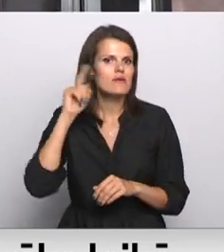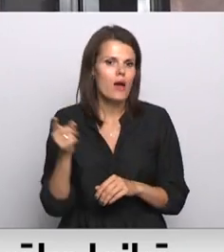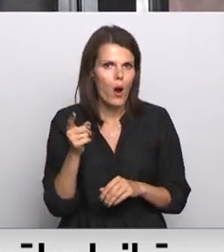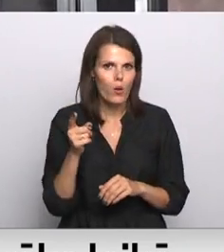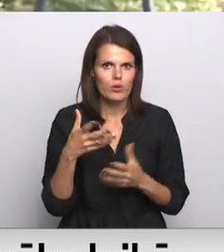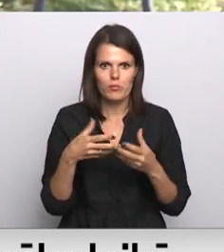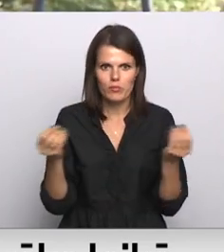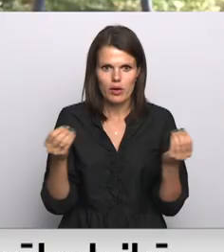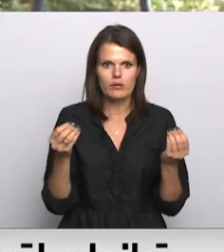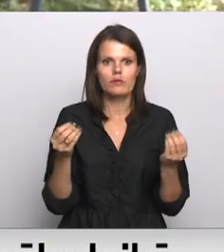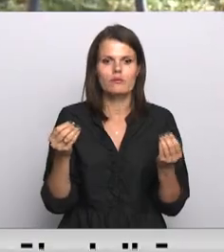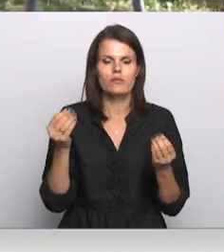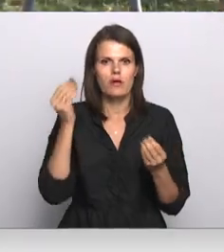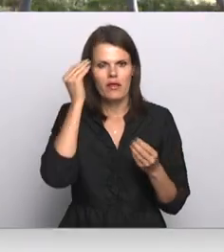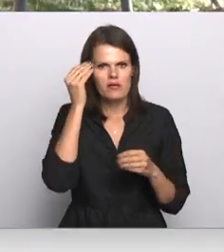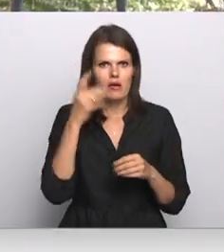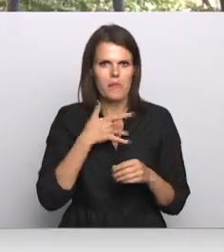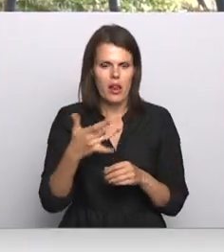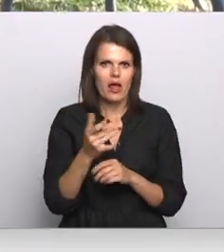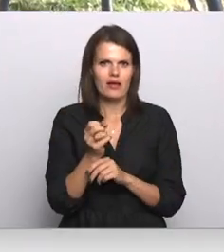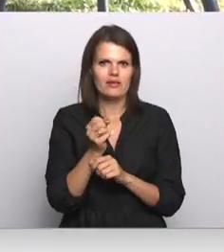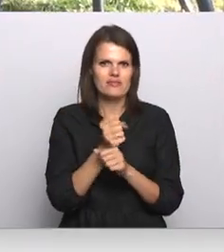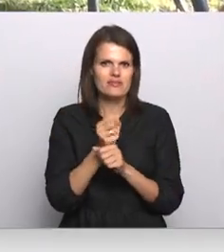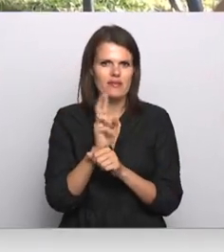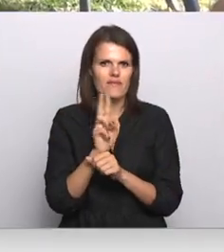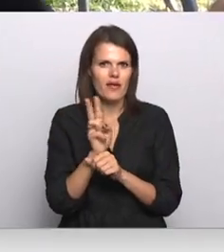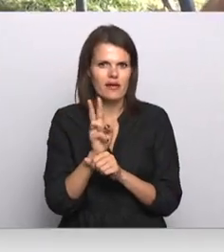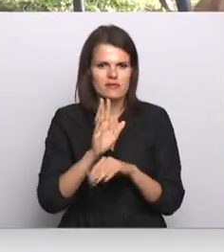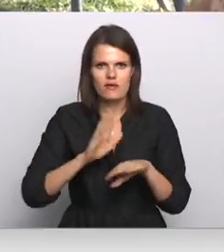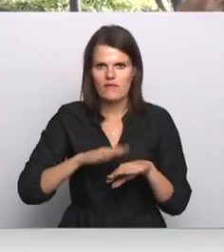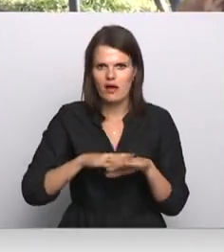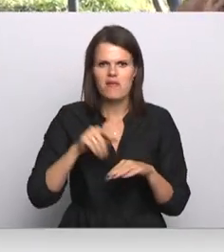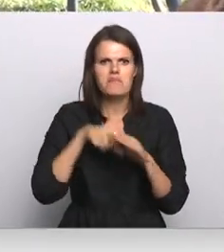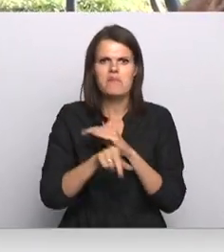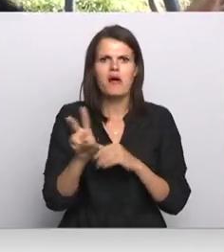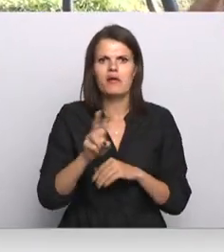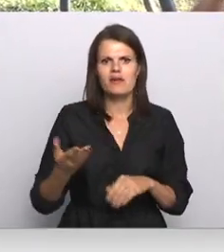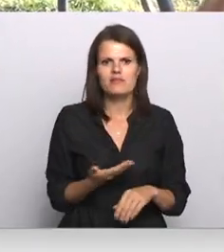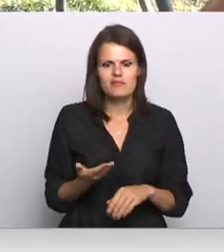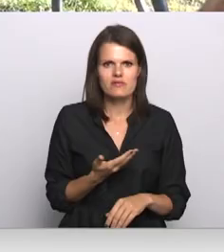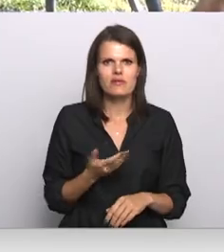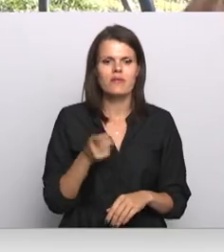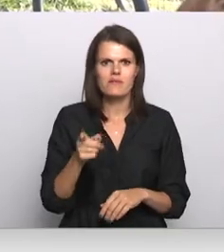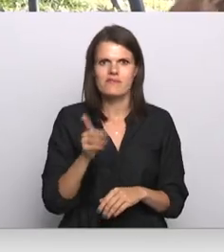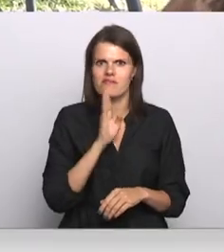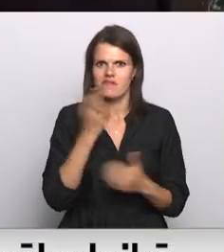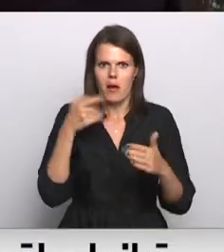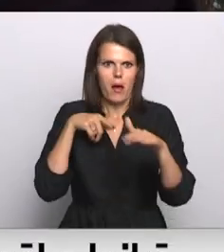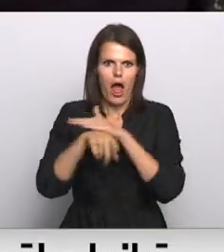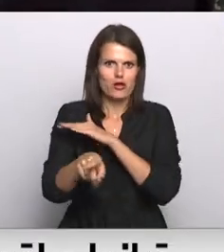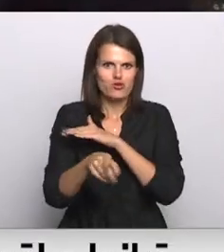sieviete. It kā sveci vainīga ir, es nezinu, riktīgi tā taisnība. Kas tur dzīvoja tā izdeguša? Angela, viņa ir aizmukusi kaut